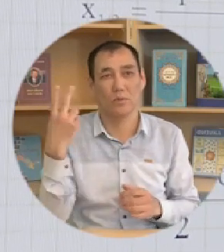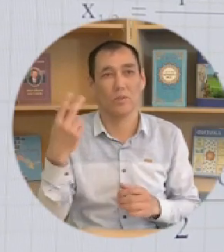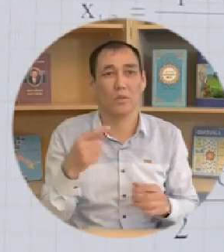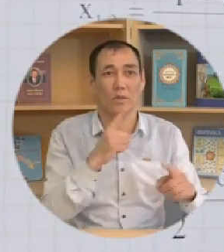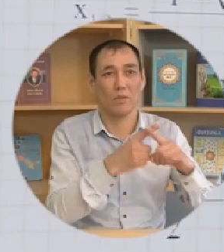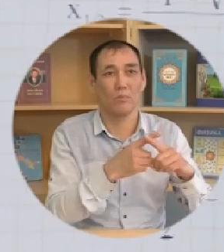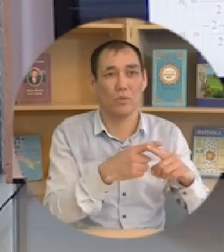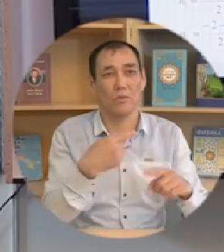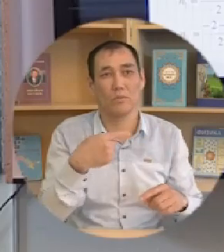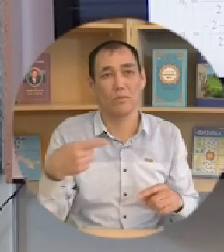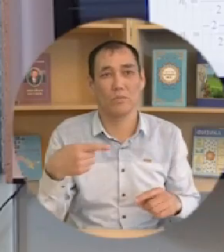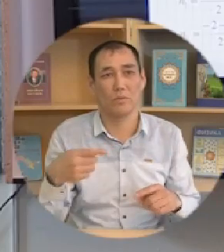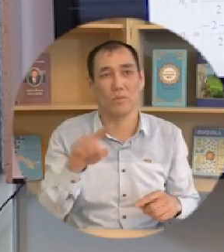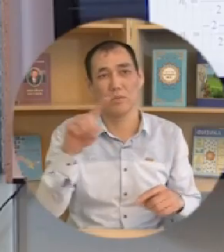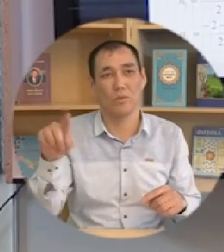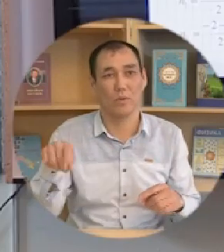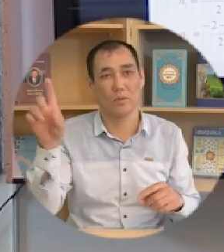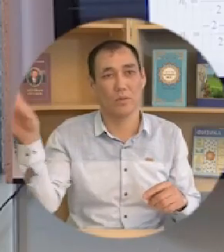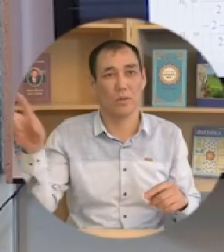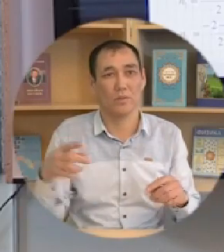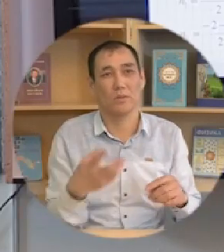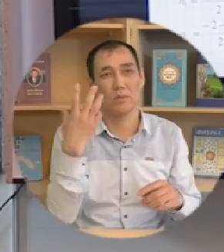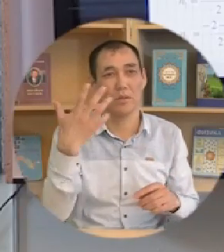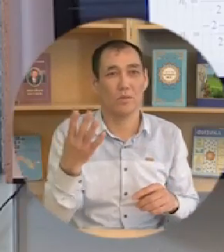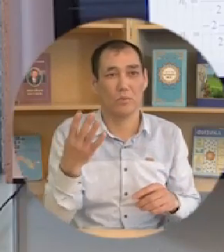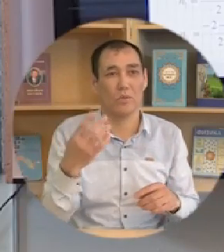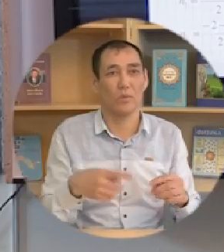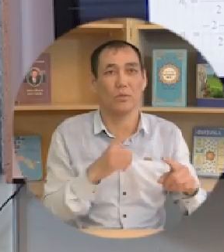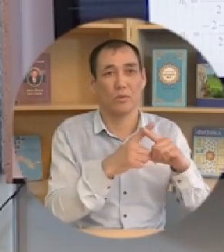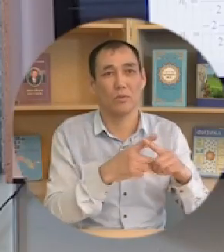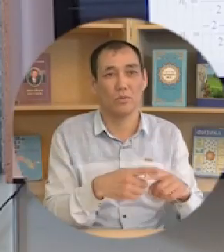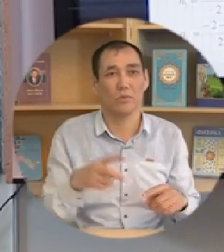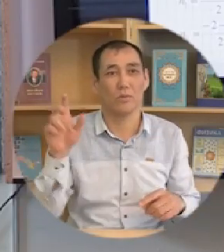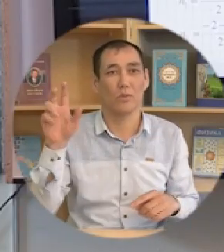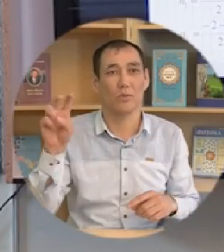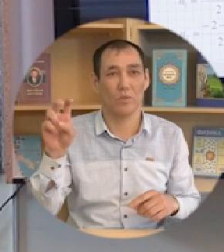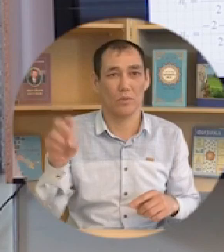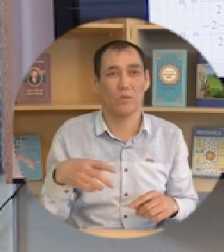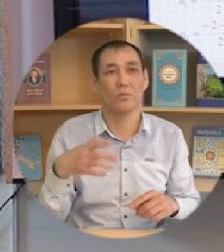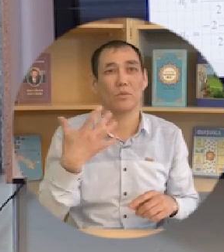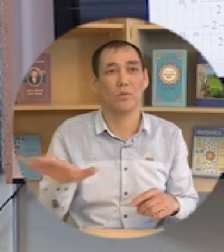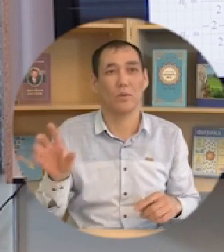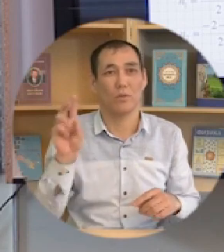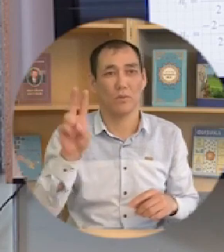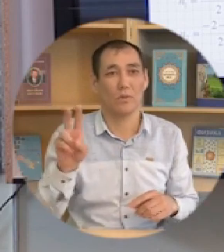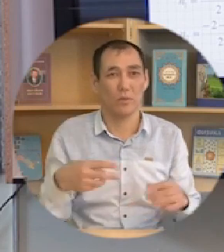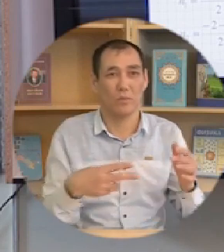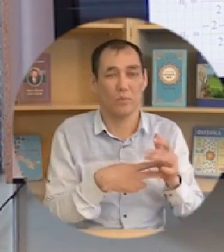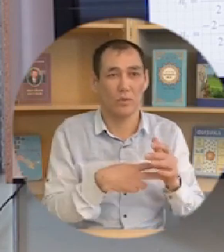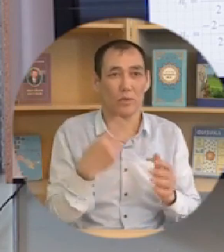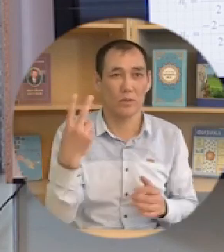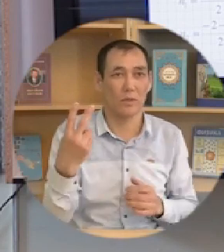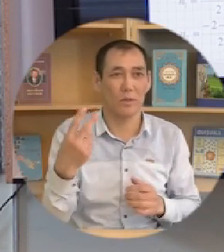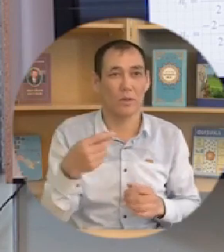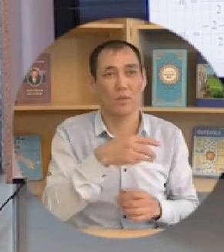2, қосу алу, корен астында 4 қосылған 252